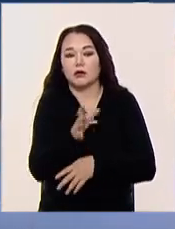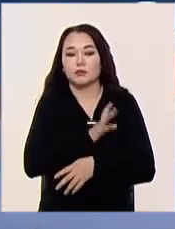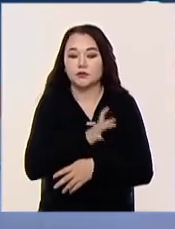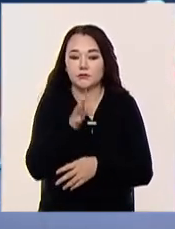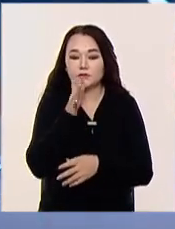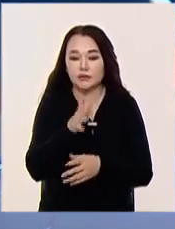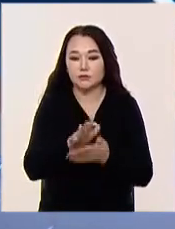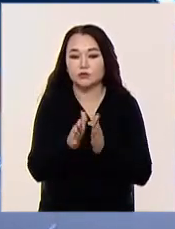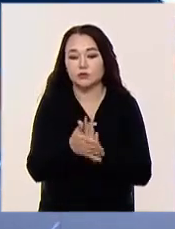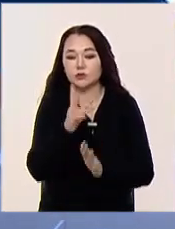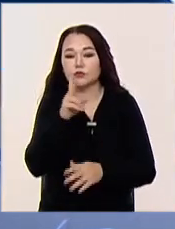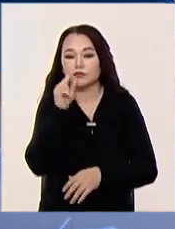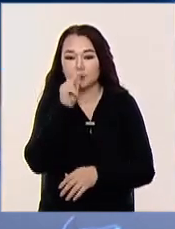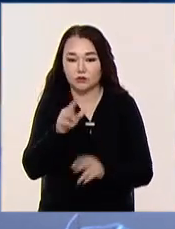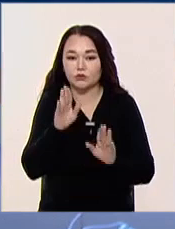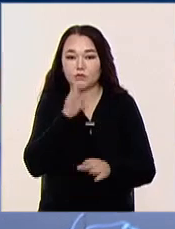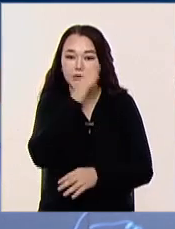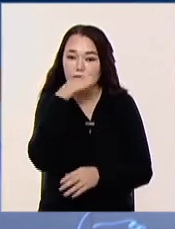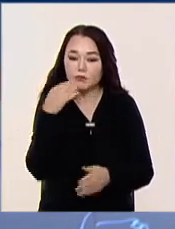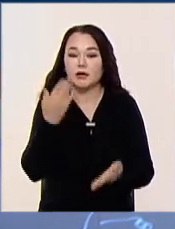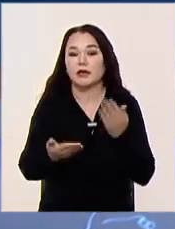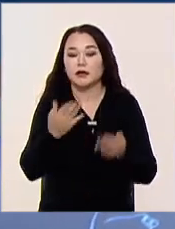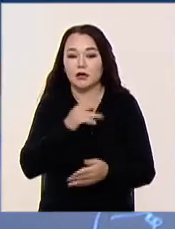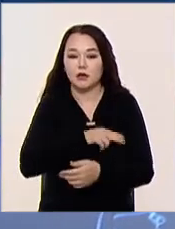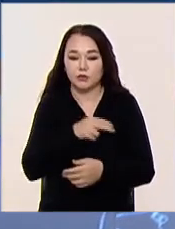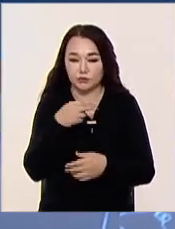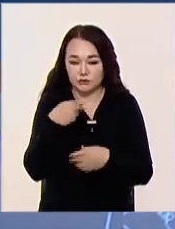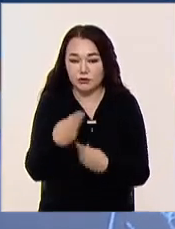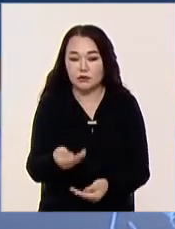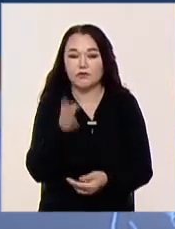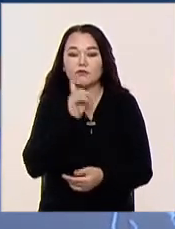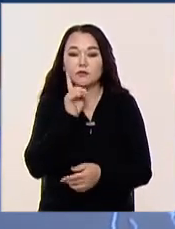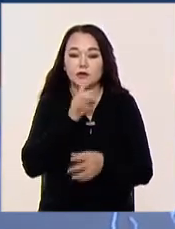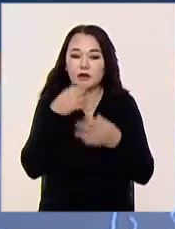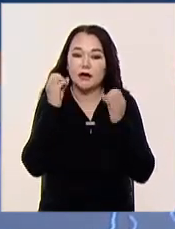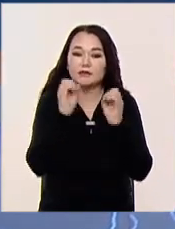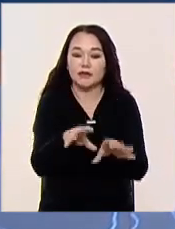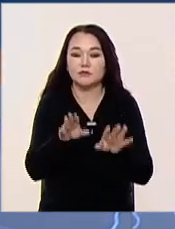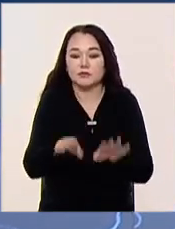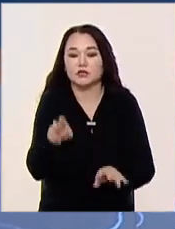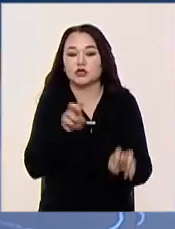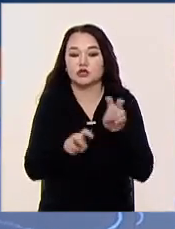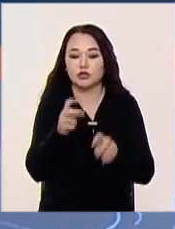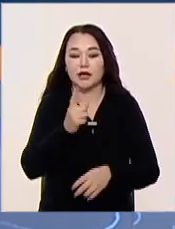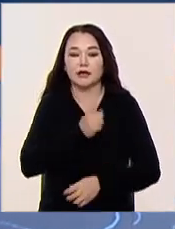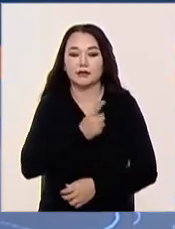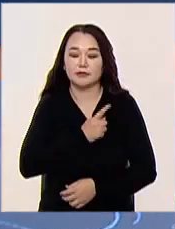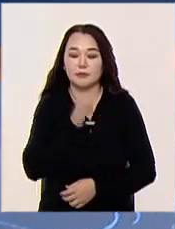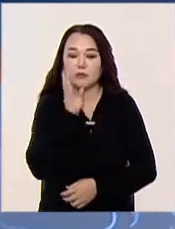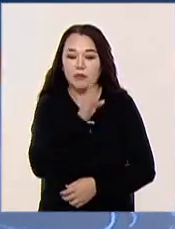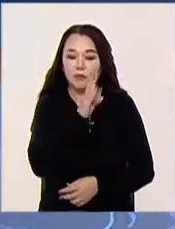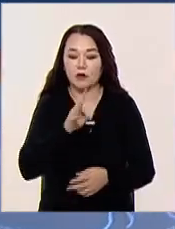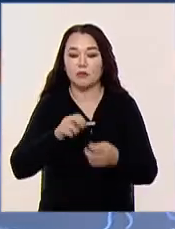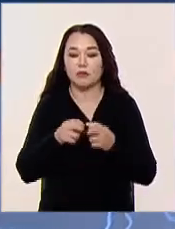күйіне кім кінәлі? Тек ата-анасы ғана ма? Ал жұмыс істеу үшін балаларын уақытша өткізетін орын іздеп жүрген жалғыз басты аналардың